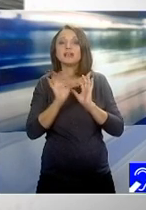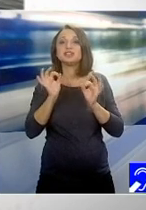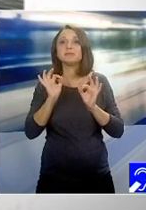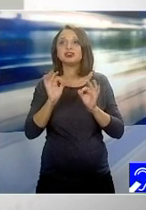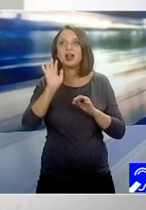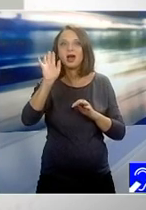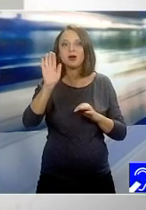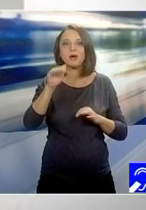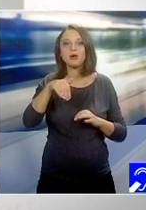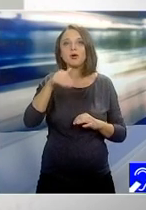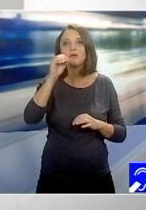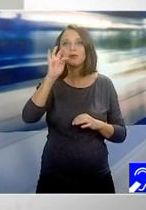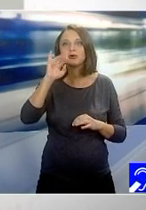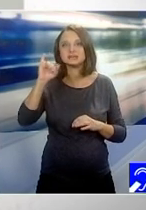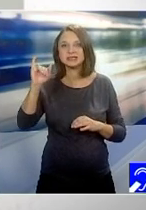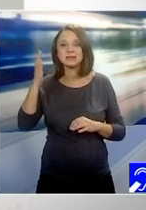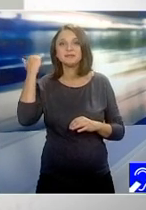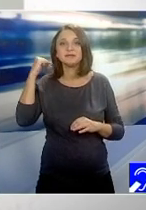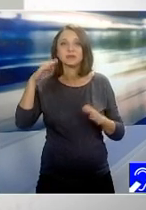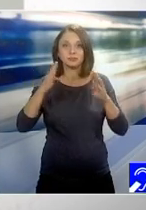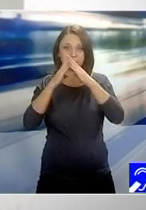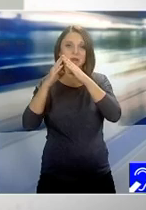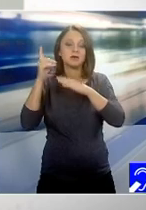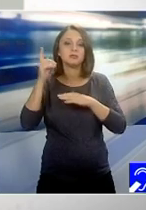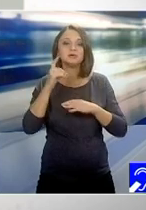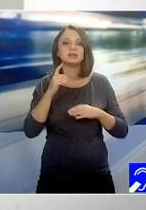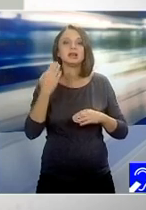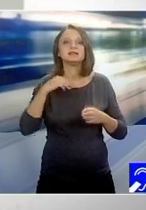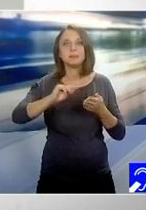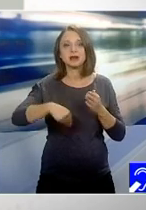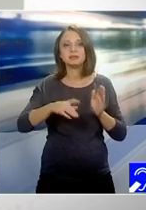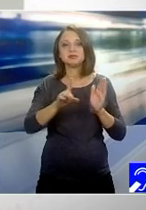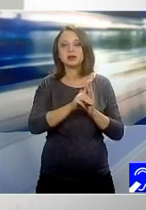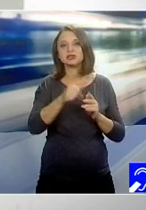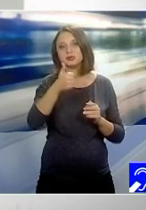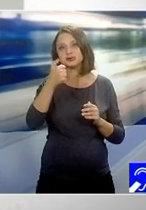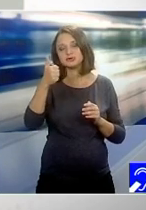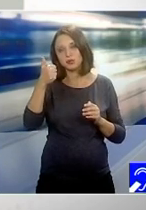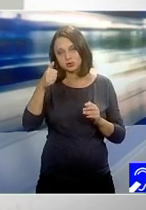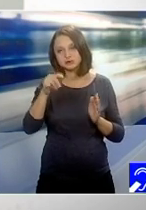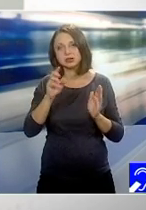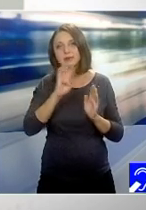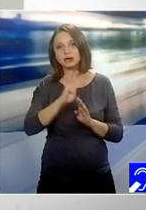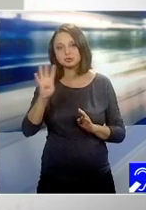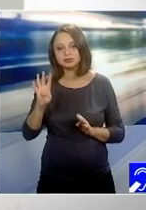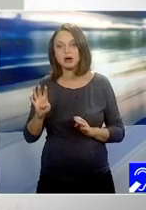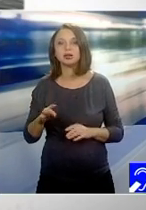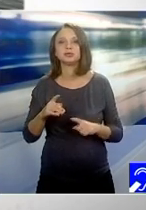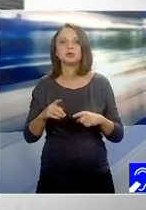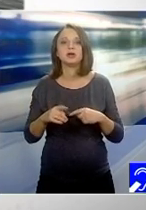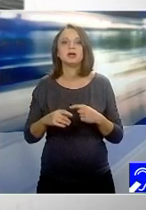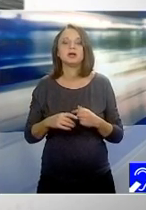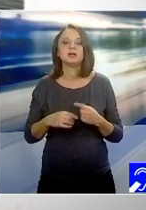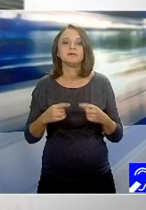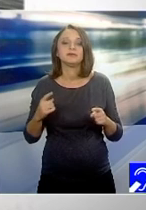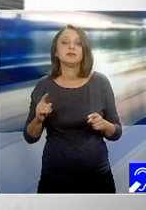chestie aparte cu moții avut. Le s-a permis pe legea 33/97, le s-a permis pe legea 144/2000. Și nu trebuie să declară, nu trebuie să existe evidența acelor